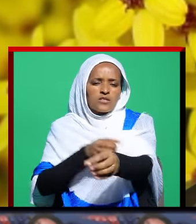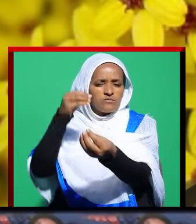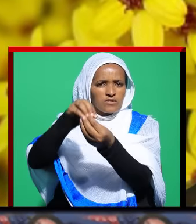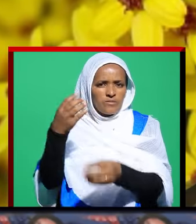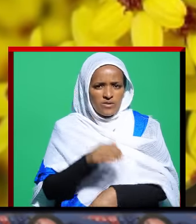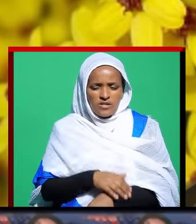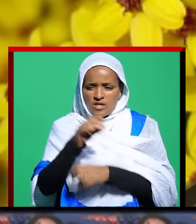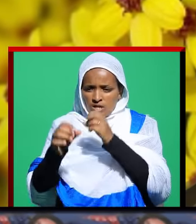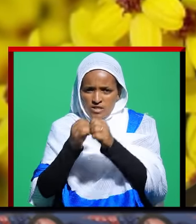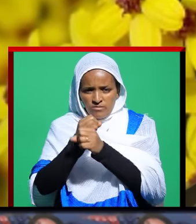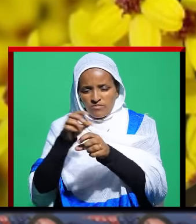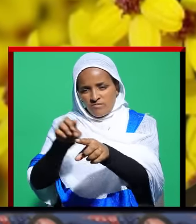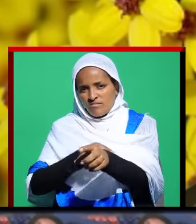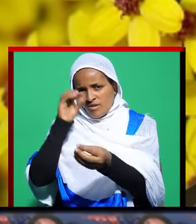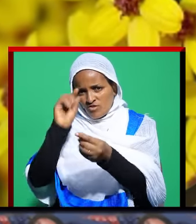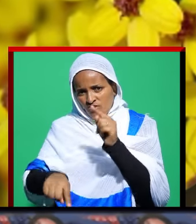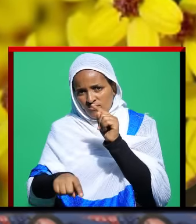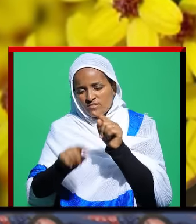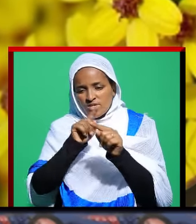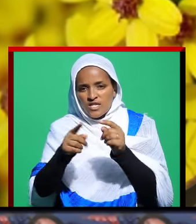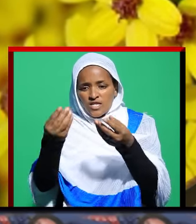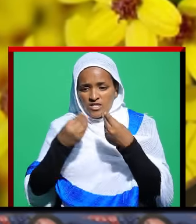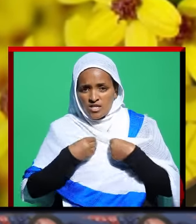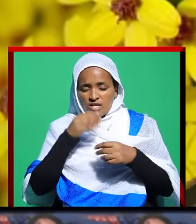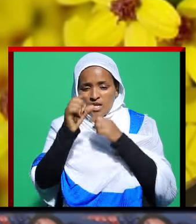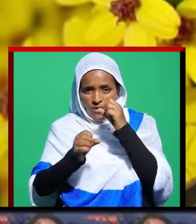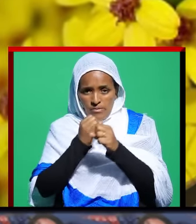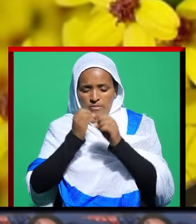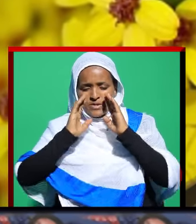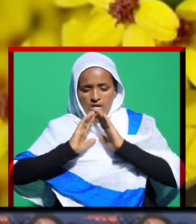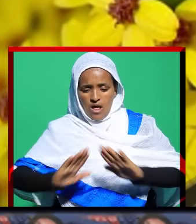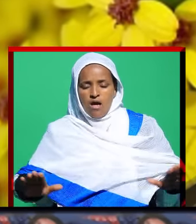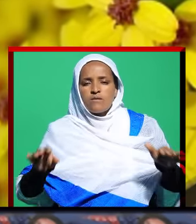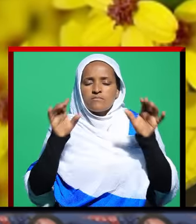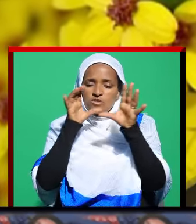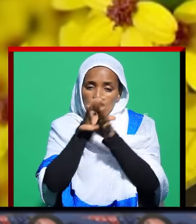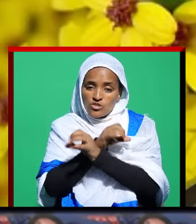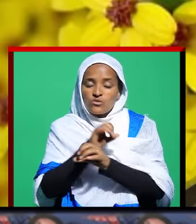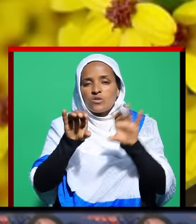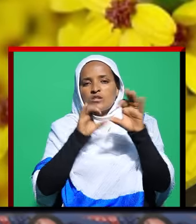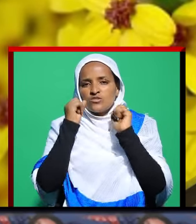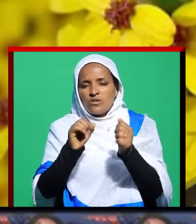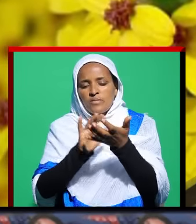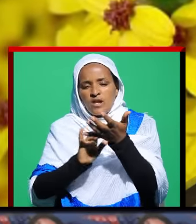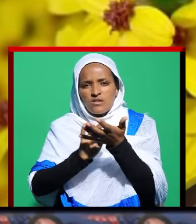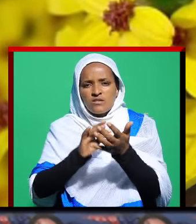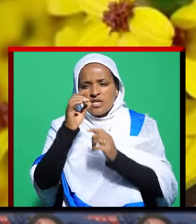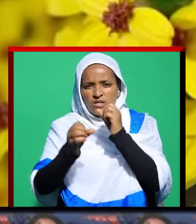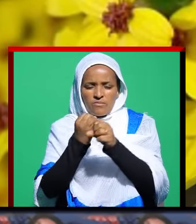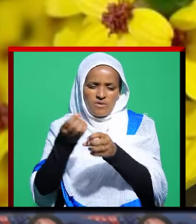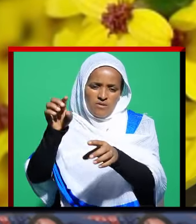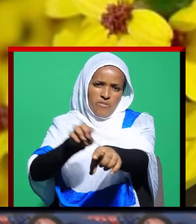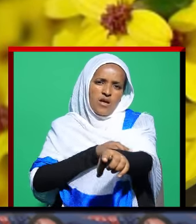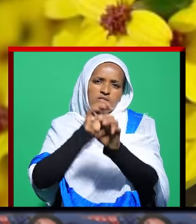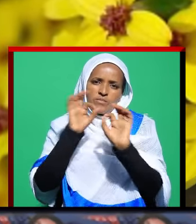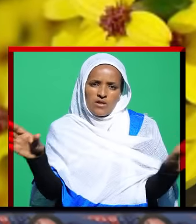ነበር። እድሜ ሊያራዝም አይችልም። የተሰጠንን እድሜ ግን ሰላማዊ በሆነ መልኩ እንድንጨርሰው ሊያደርገን ይችላል መድኃኒቱ። እድሜ የሚያራዝም የለም።